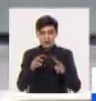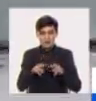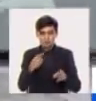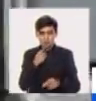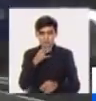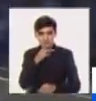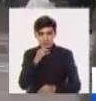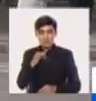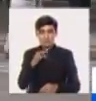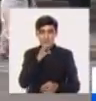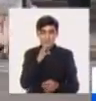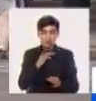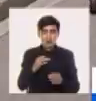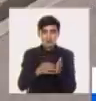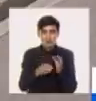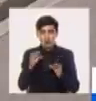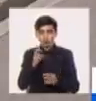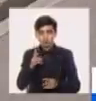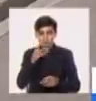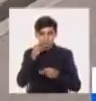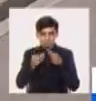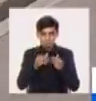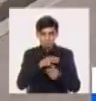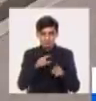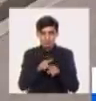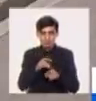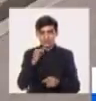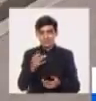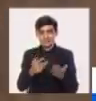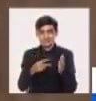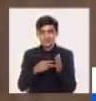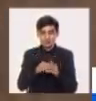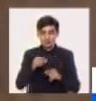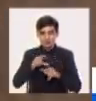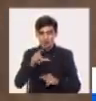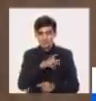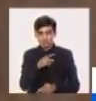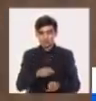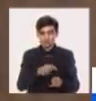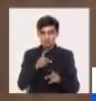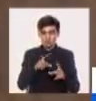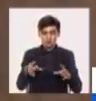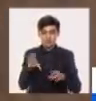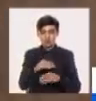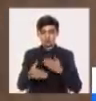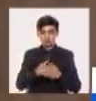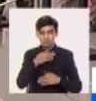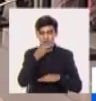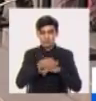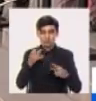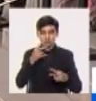дәрі-дәрмек жеткіліксіздігін қолдан жасап отырғандар, қолдан дәрі бағасын көтергендер, қылмыскерлер, олар жауапқа тартылуы керек,